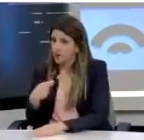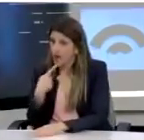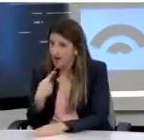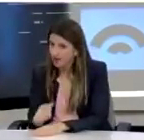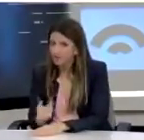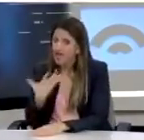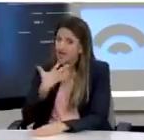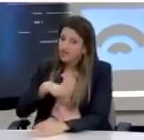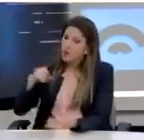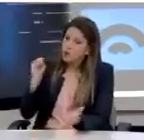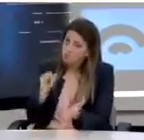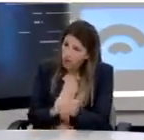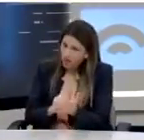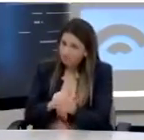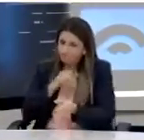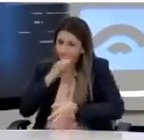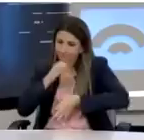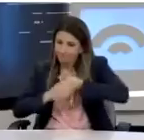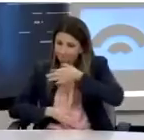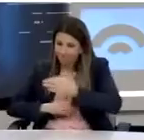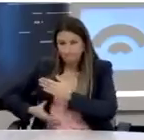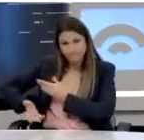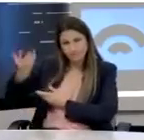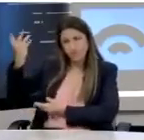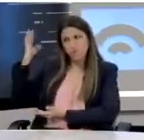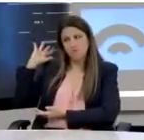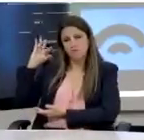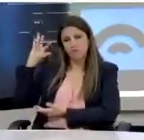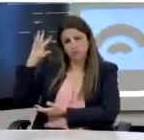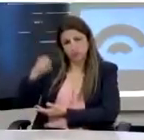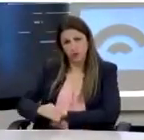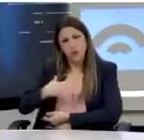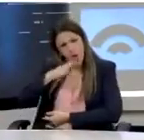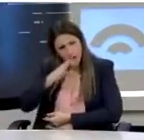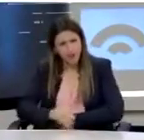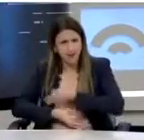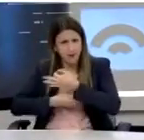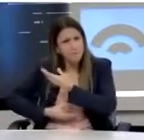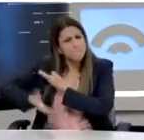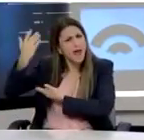θα ήθελα και εδώ να κάνω μια ιστορική αναδρομή, μιας και μιλάμε σήμερα με αλήθειες να τα πούμε όλα.